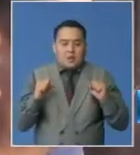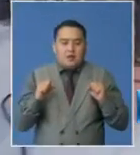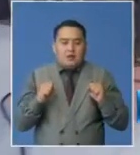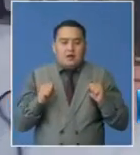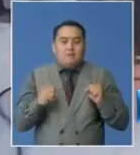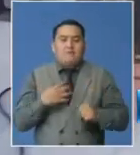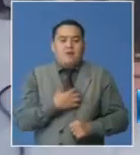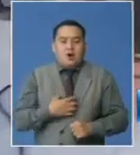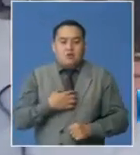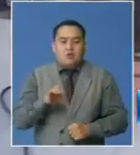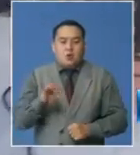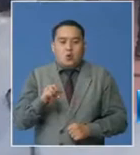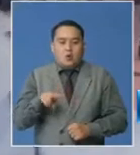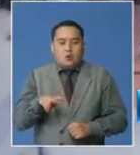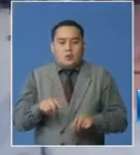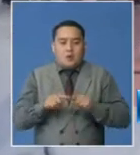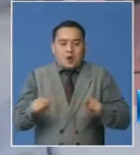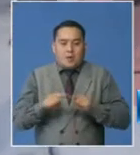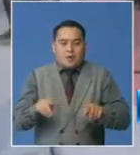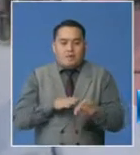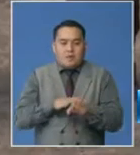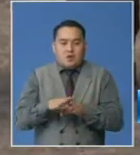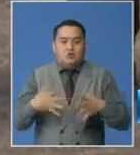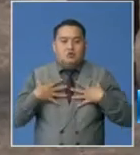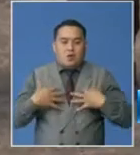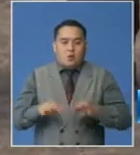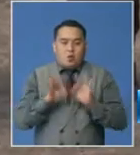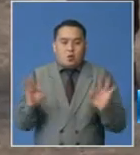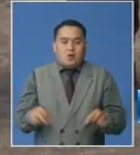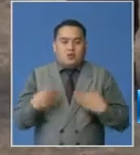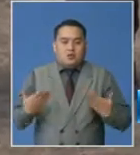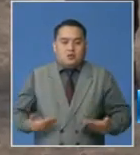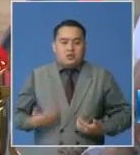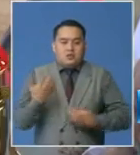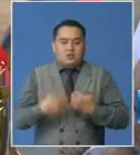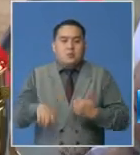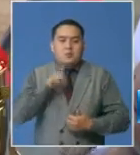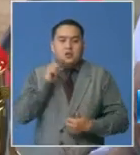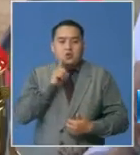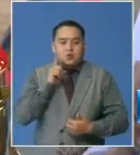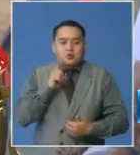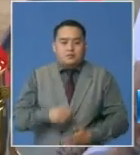играет немаловажную роль в пропаганде и реализации принципов здорового образа жизни среди молодежи.